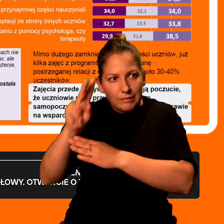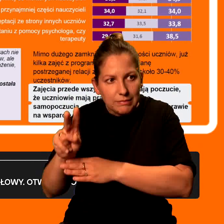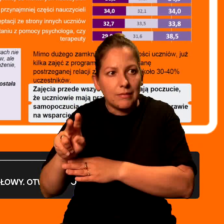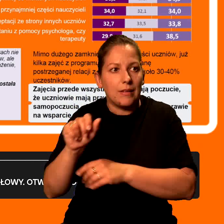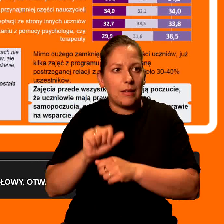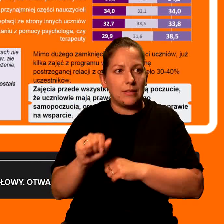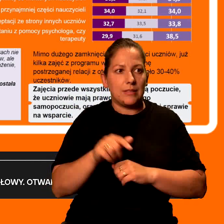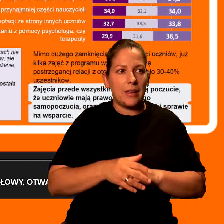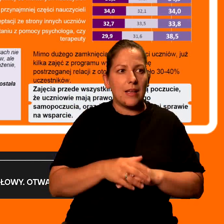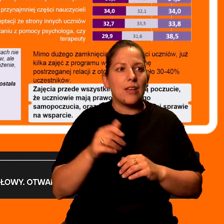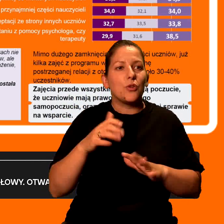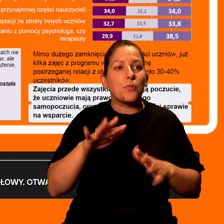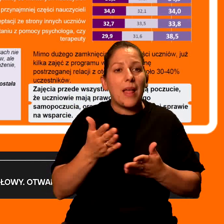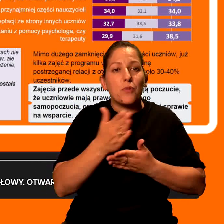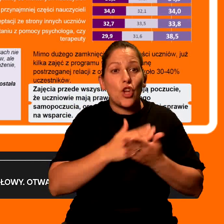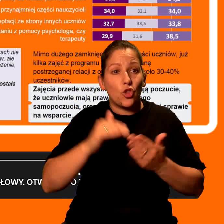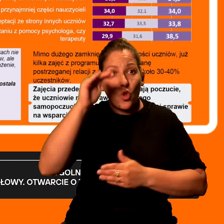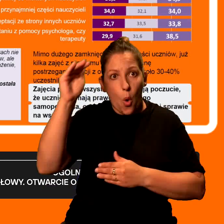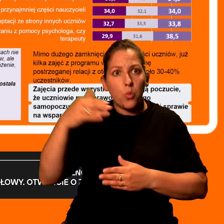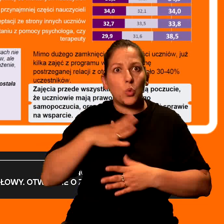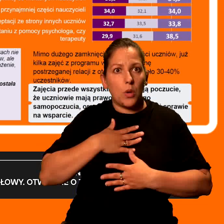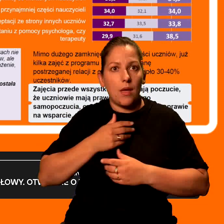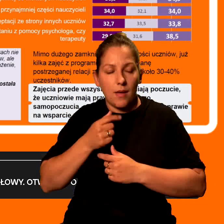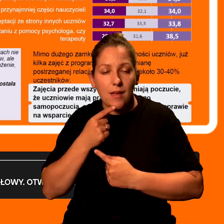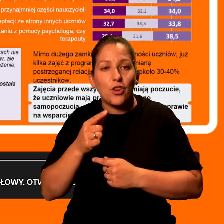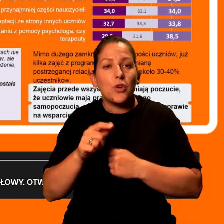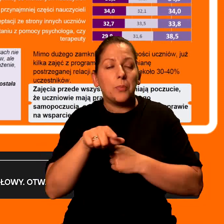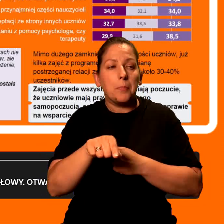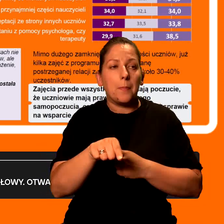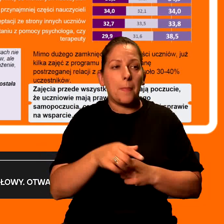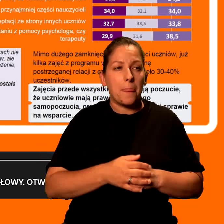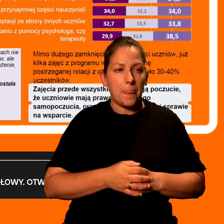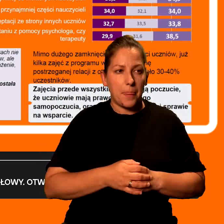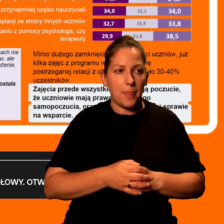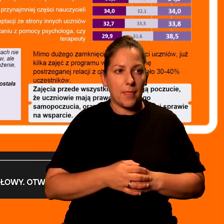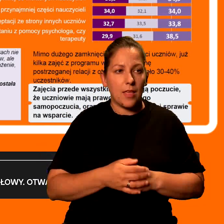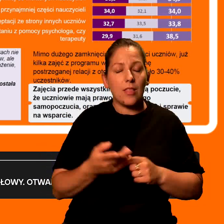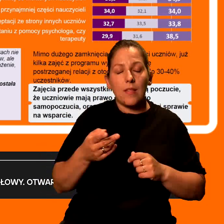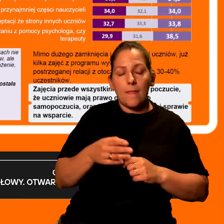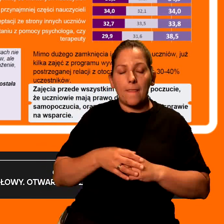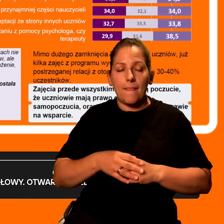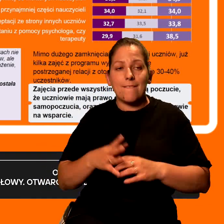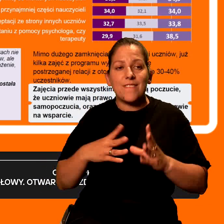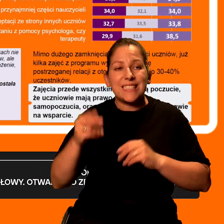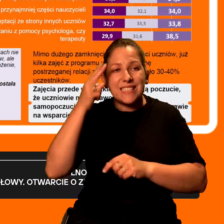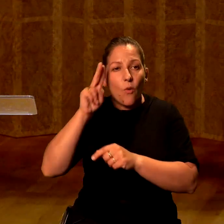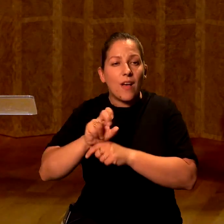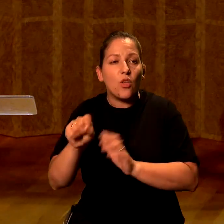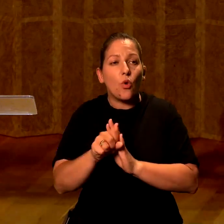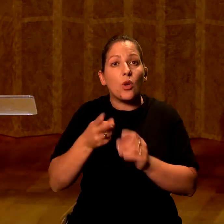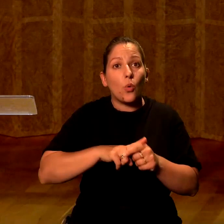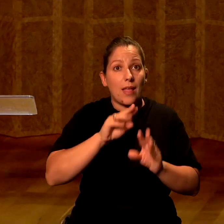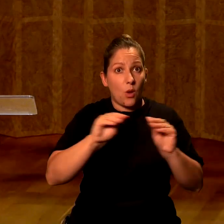to pytanie, prawda, że przynajmniej części dorosłych, 37% ma więcej wiary w dobre intencje niektórych. Więcej zaufania do niektórych nauczycieli